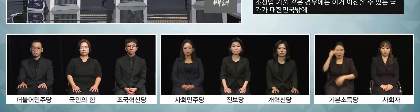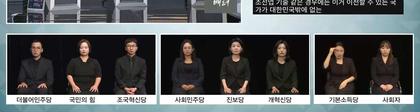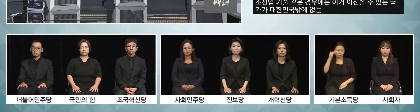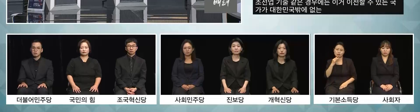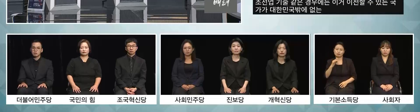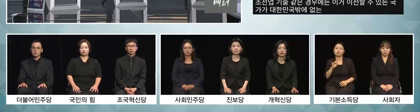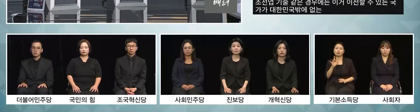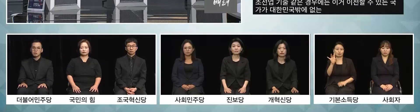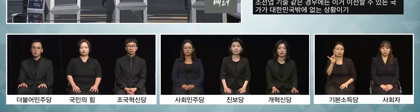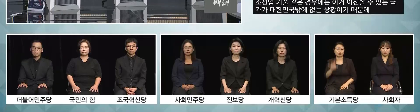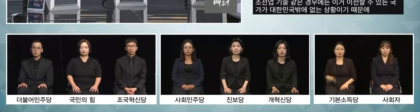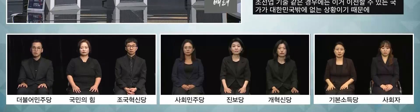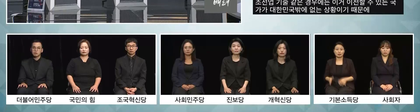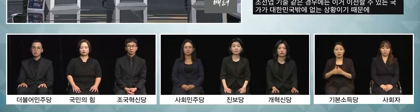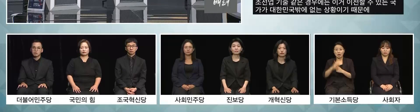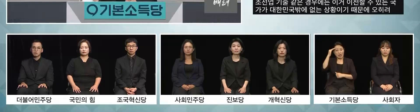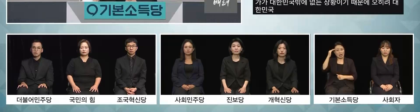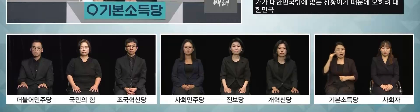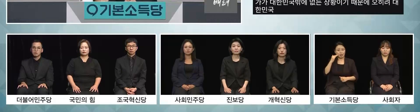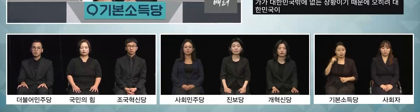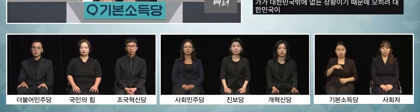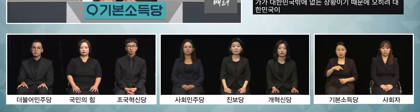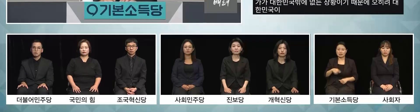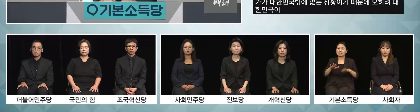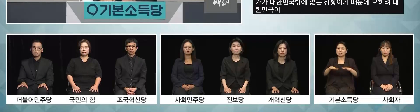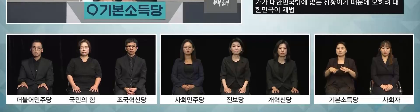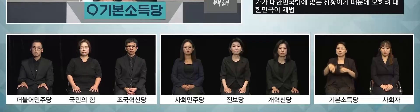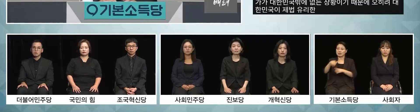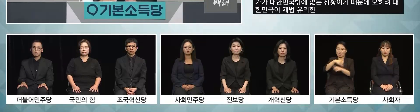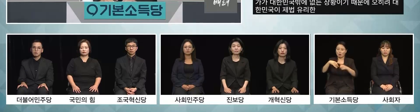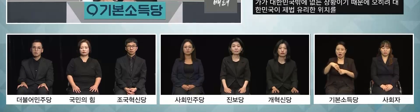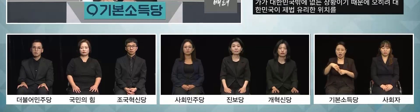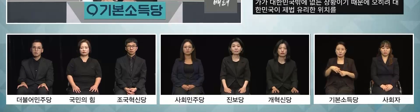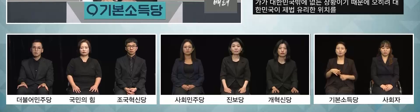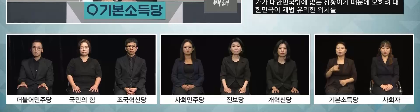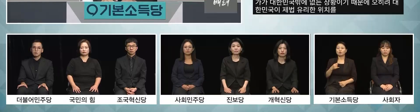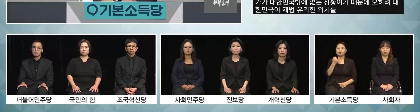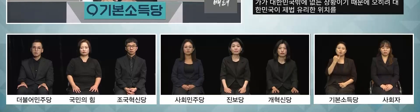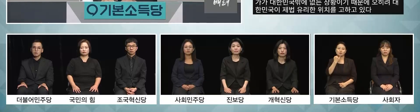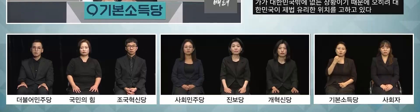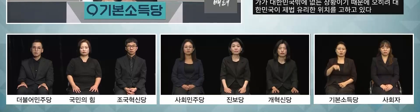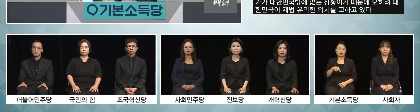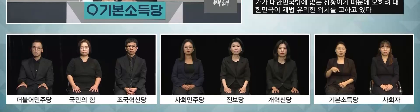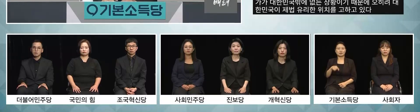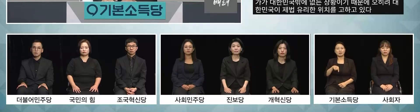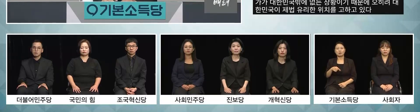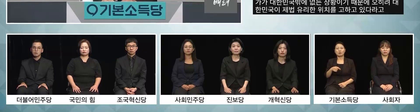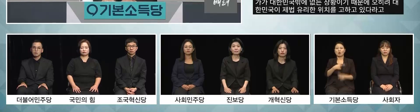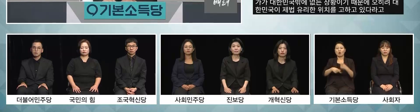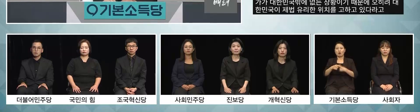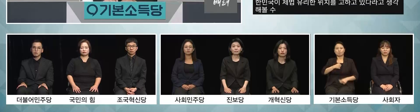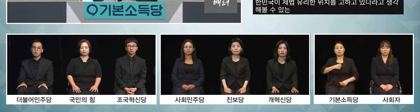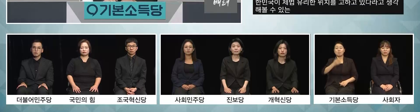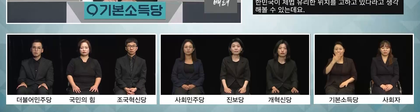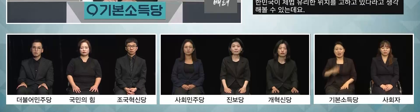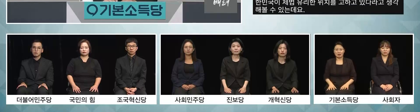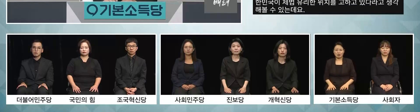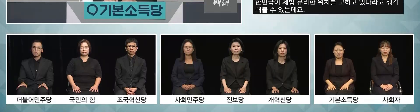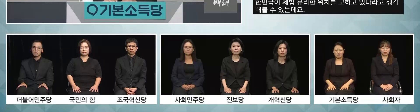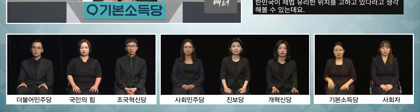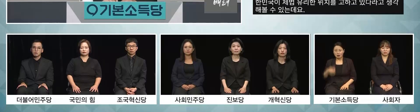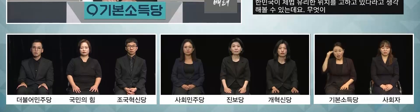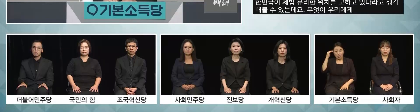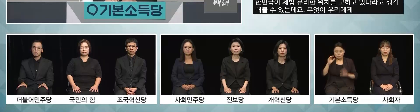상황이기 때문에 오히려 대한민국이 제법 유리한 위치를 고하고 있다라고 생각해 볼 수 있는데요. 무엇이